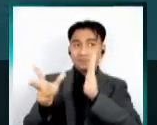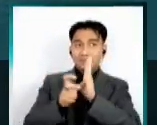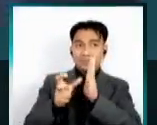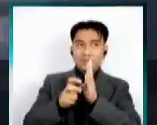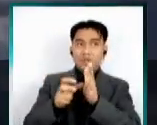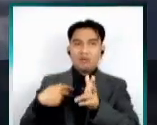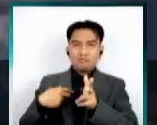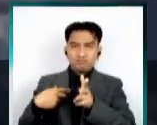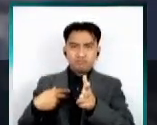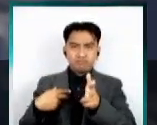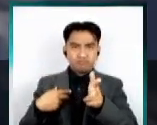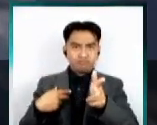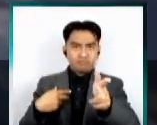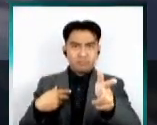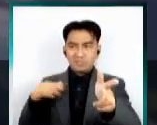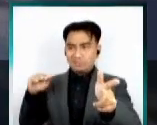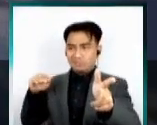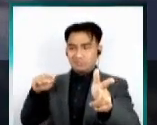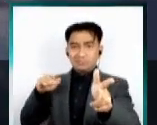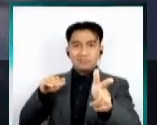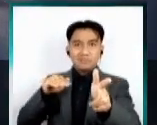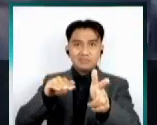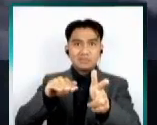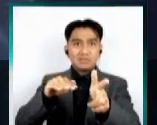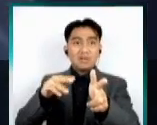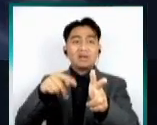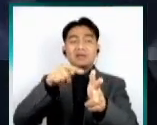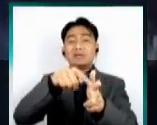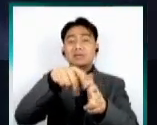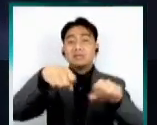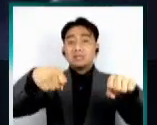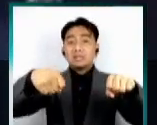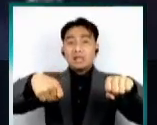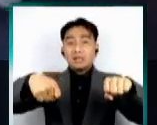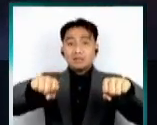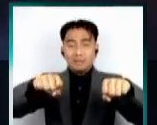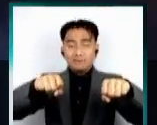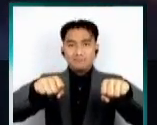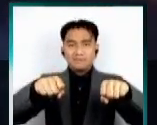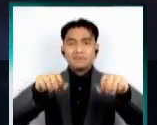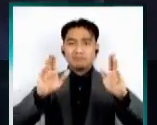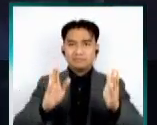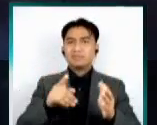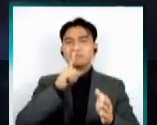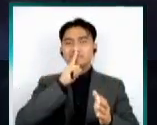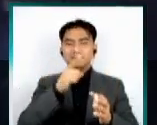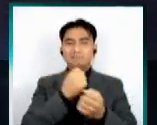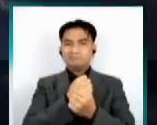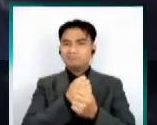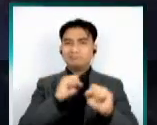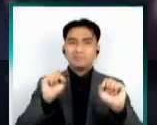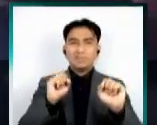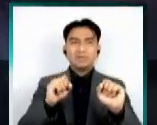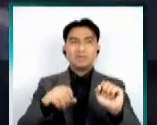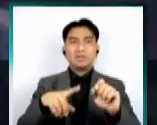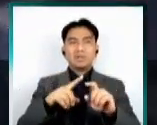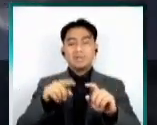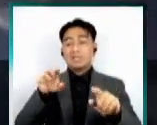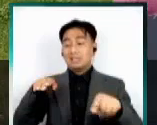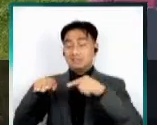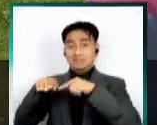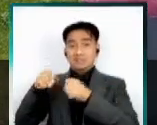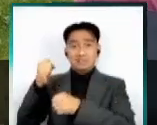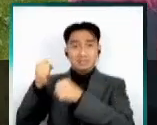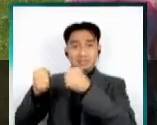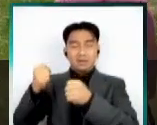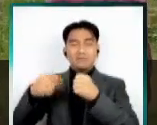tanker. Ligtas naman ang driver ng motorsiklo na nagtamo ng mga sugat. Sumuko ang driver ng tanker. Ayon sa Hermosa